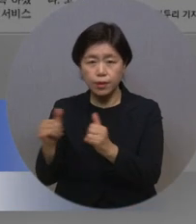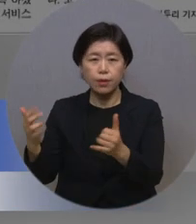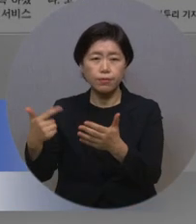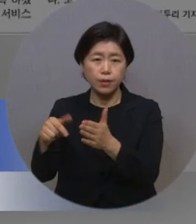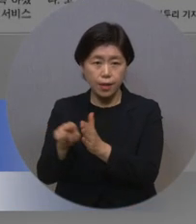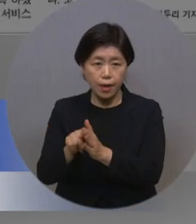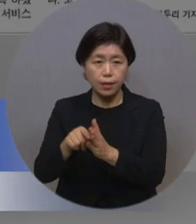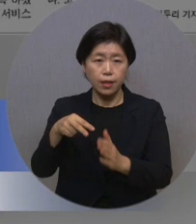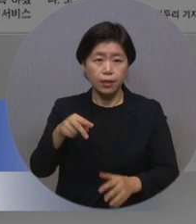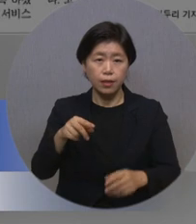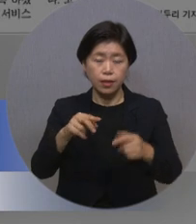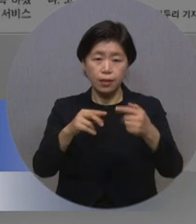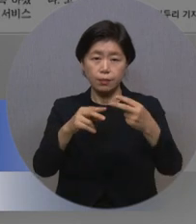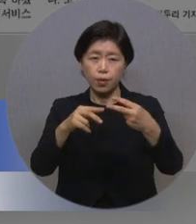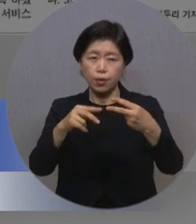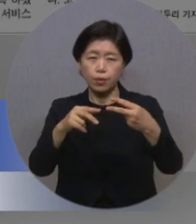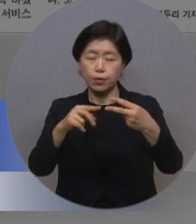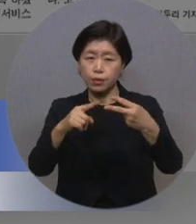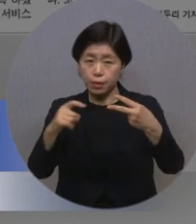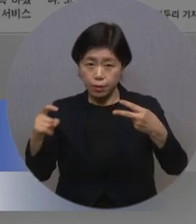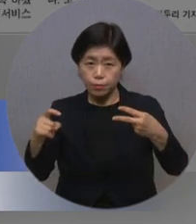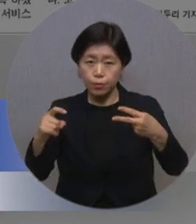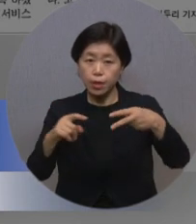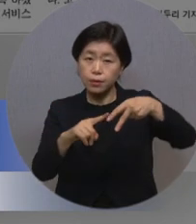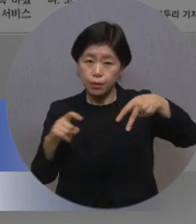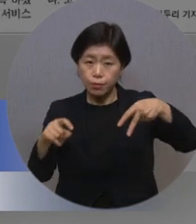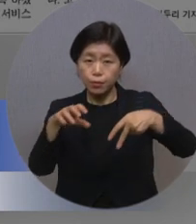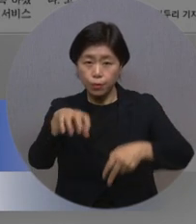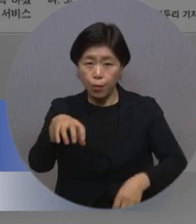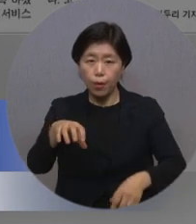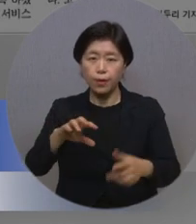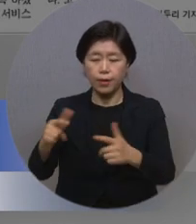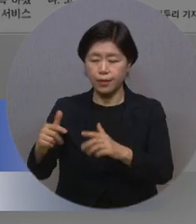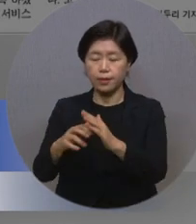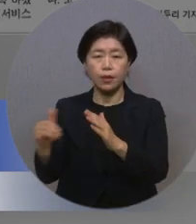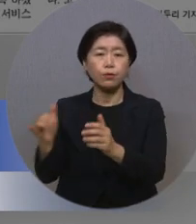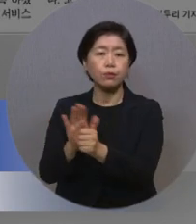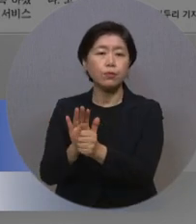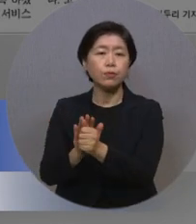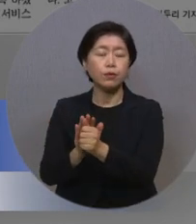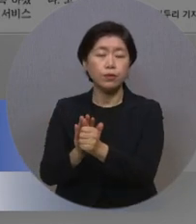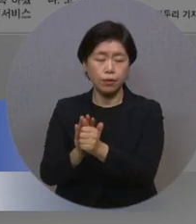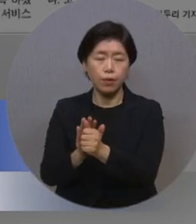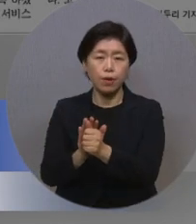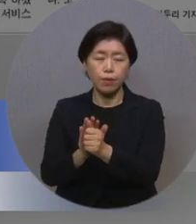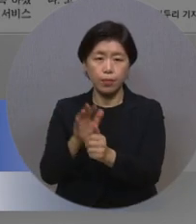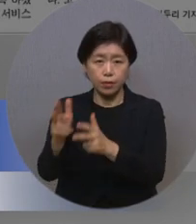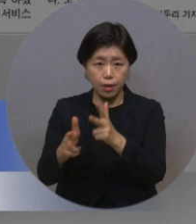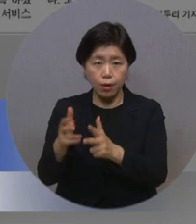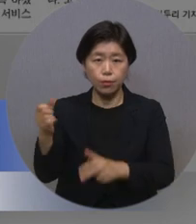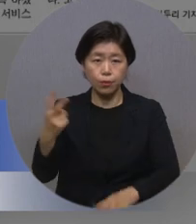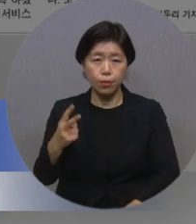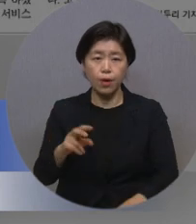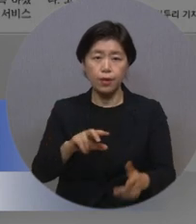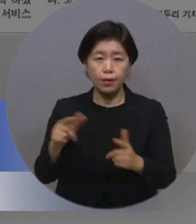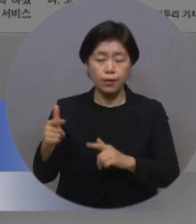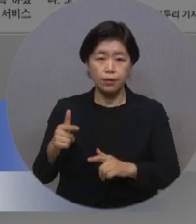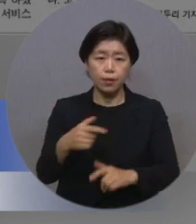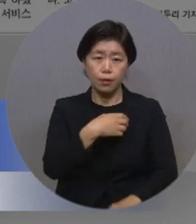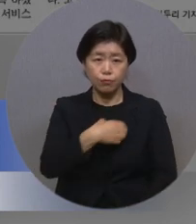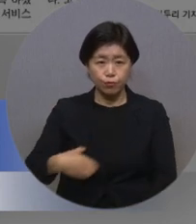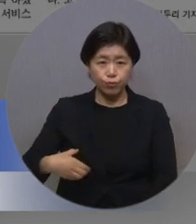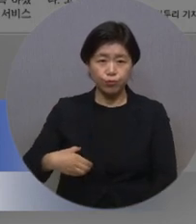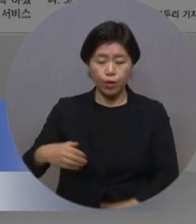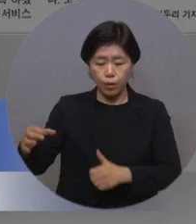서대문구청의 가족돌봄 청년지원사업과 서울시청에 국민기초수급자 신청시 서울형 기초수급